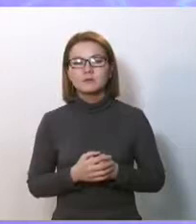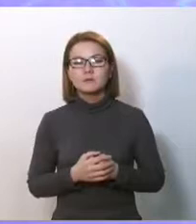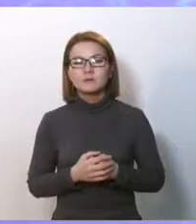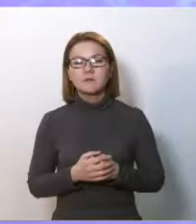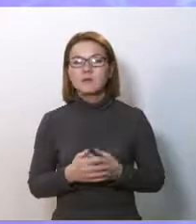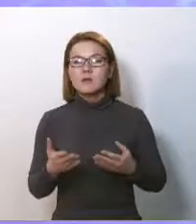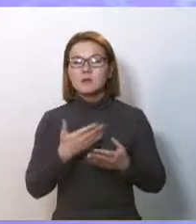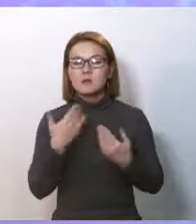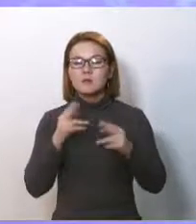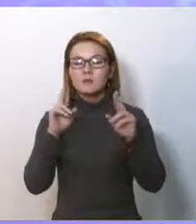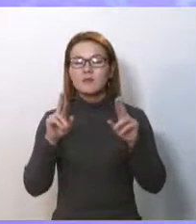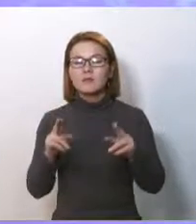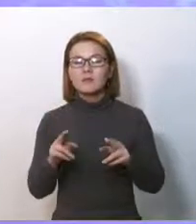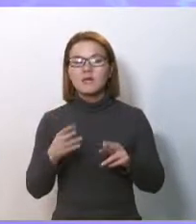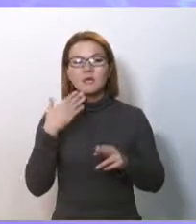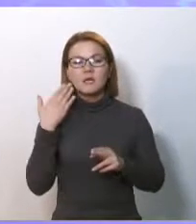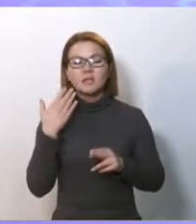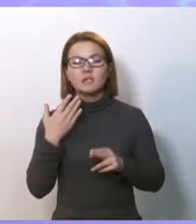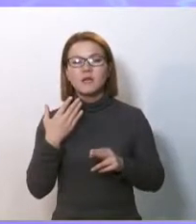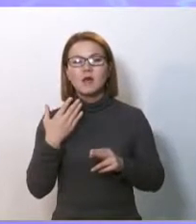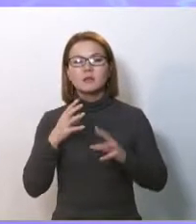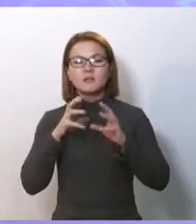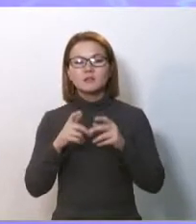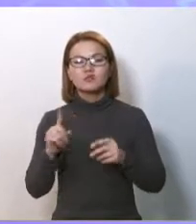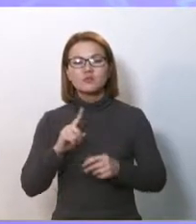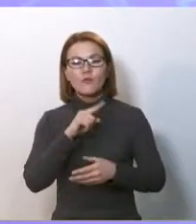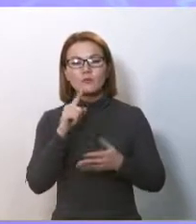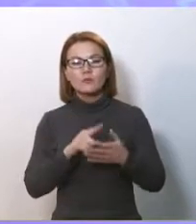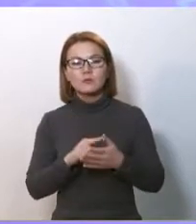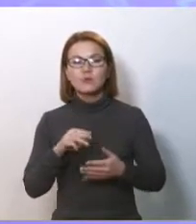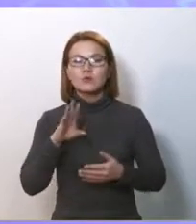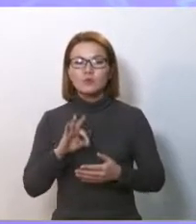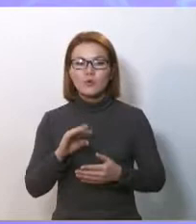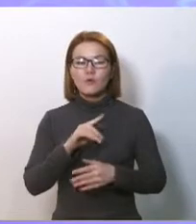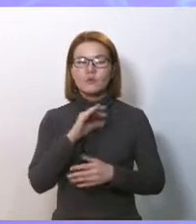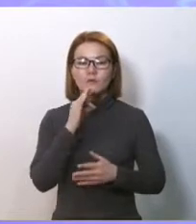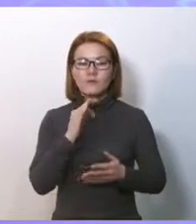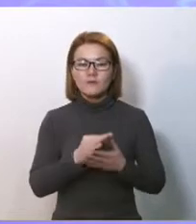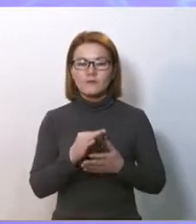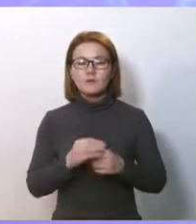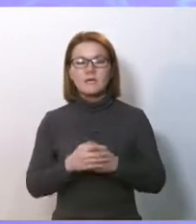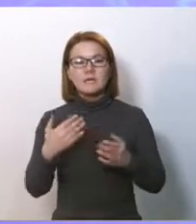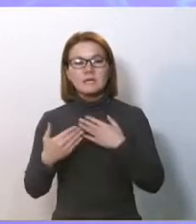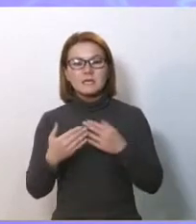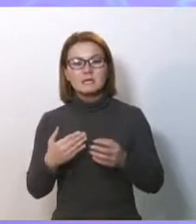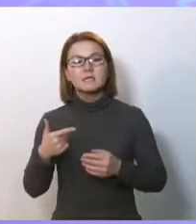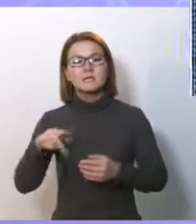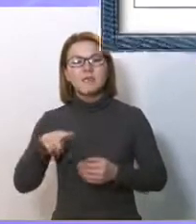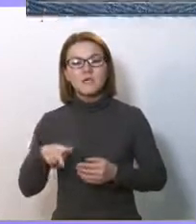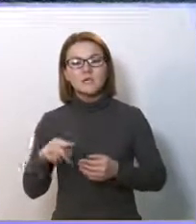сделать? Нет правила легче на свете, что в вопросе, то и в ответе. Если